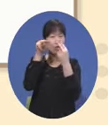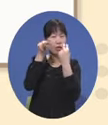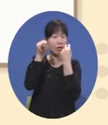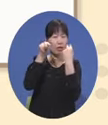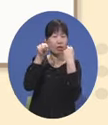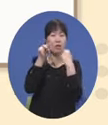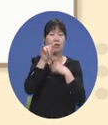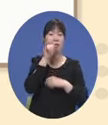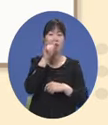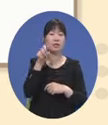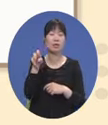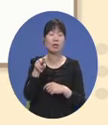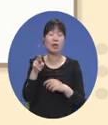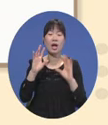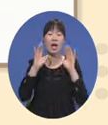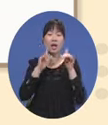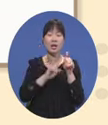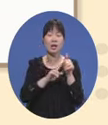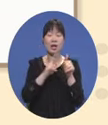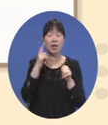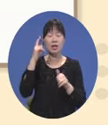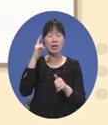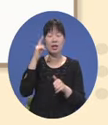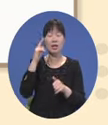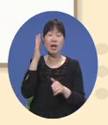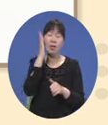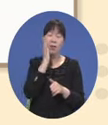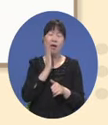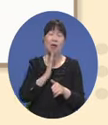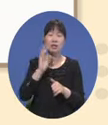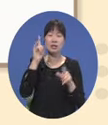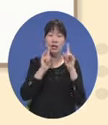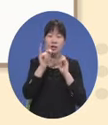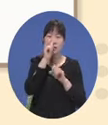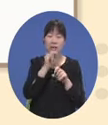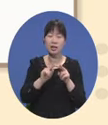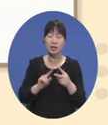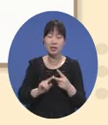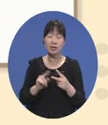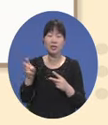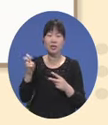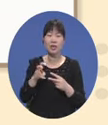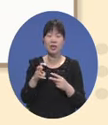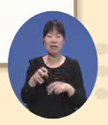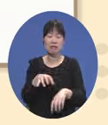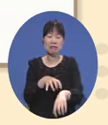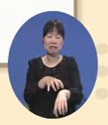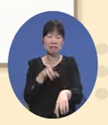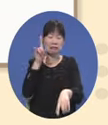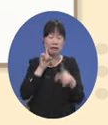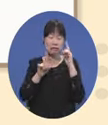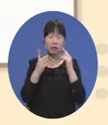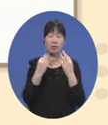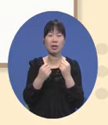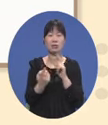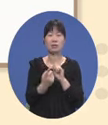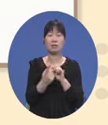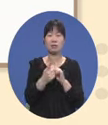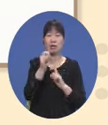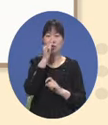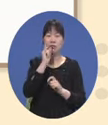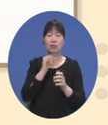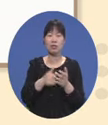마주치는 경우도 있어요. 그리고 아이들이요, 멍이 들어온다든가, 어디 이렇게 뭐 긁혀온다든가 네. 하는 상처들이 많이 있을 수